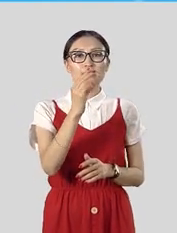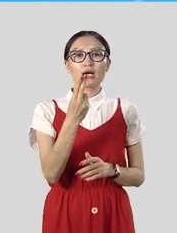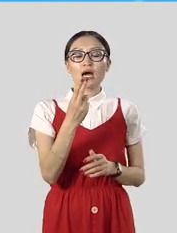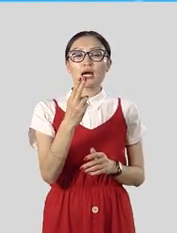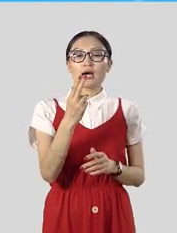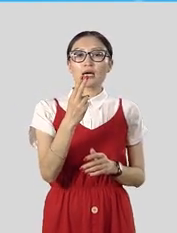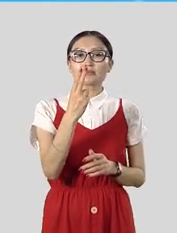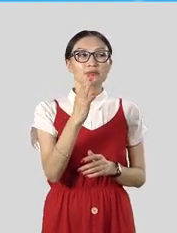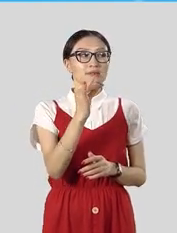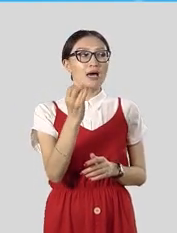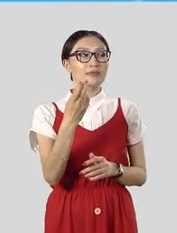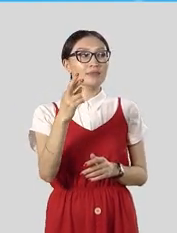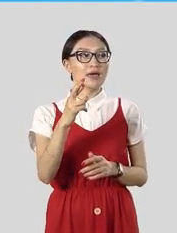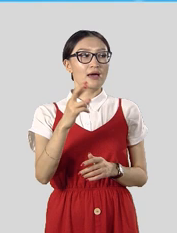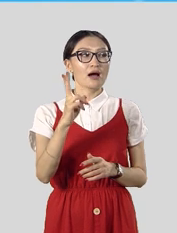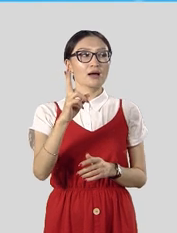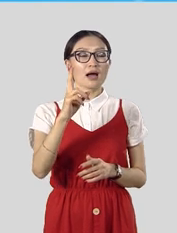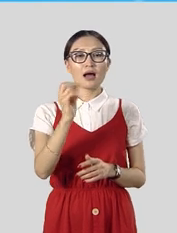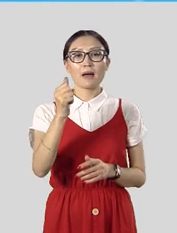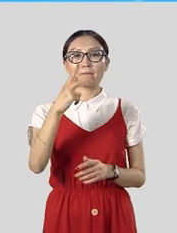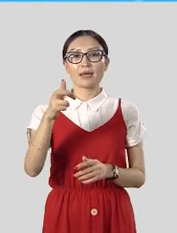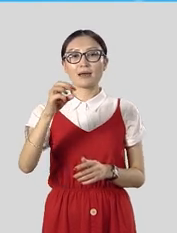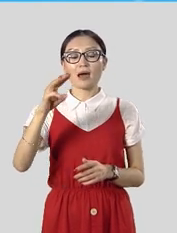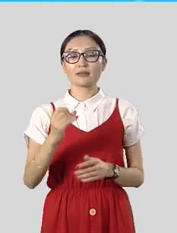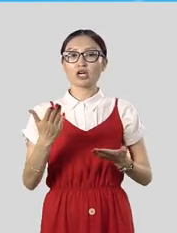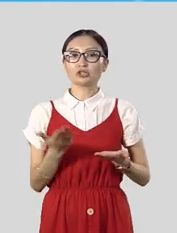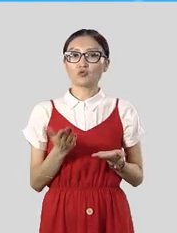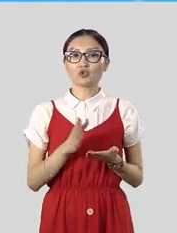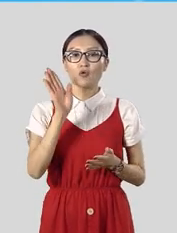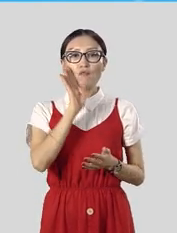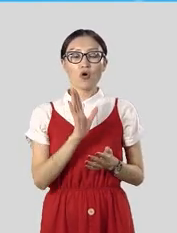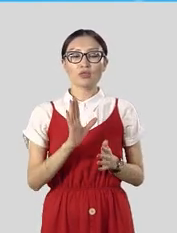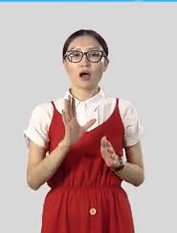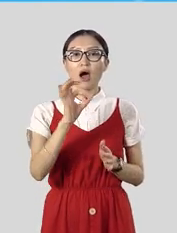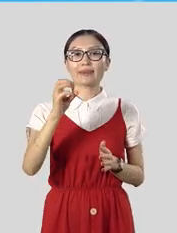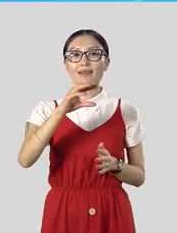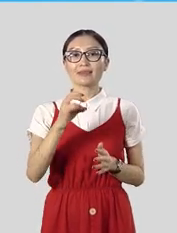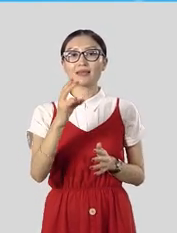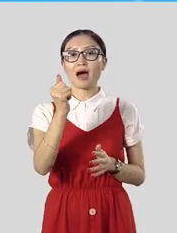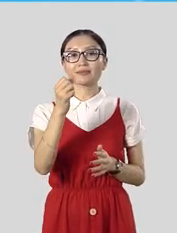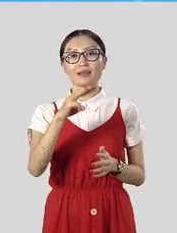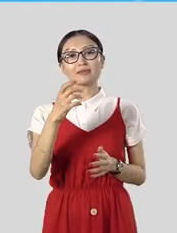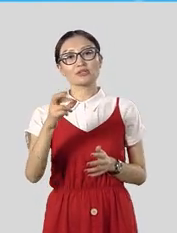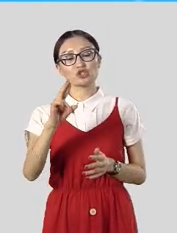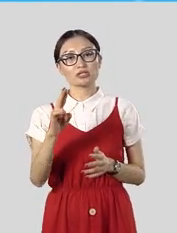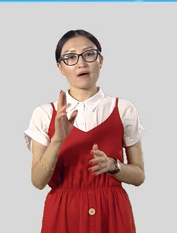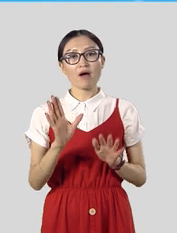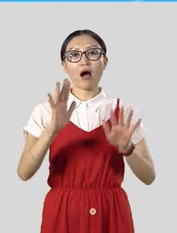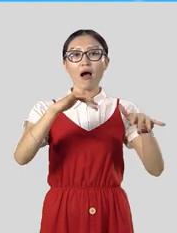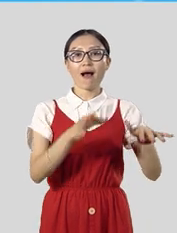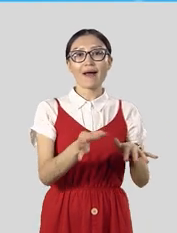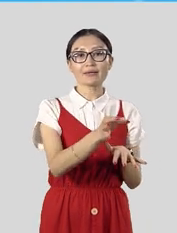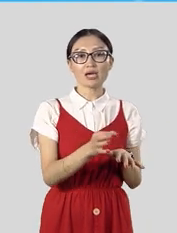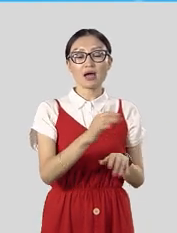медузы Цианея капиллята, обитающей в водах Атлантического океана, выброшенной на берег в